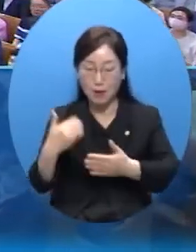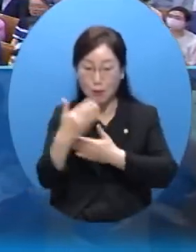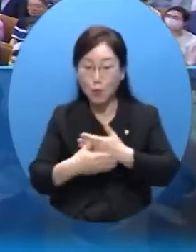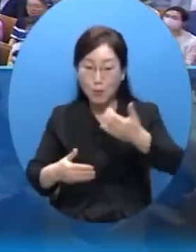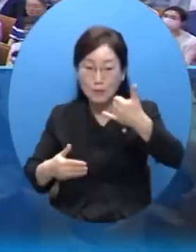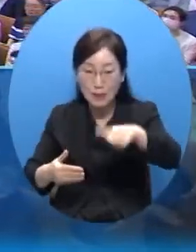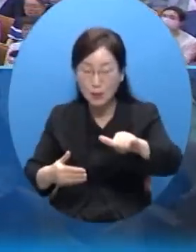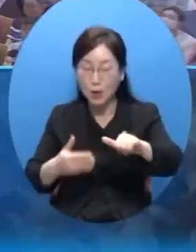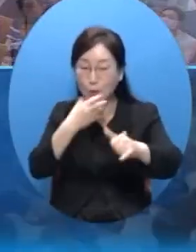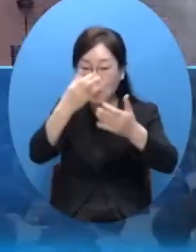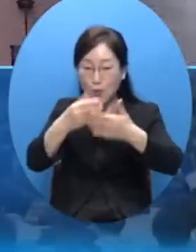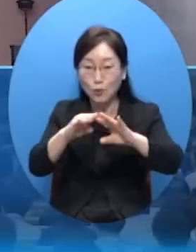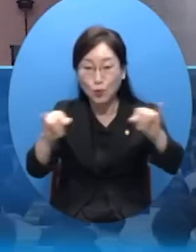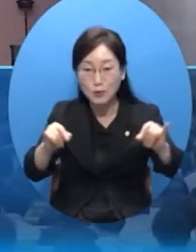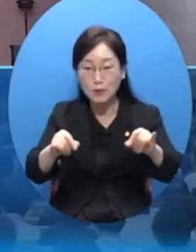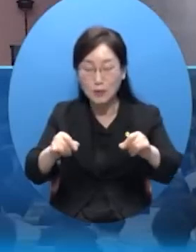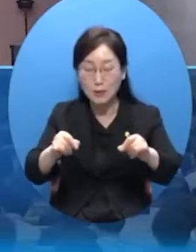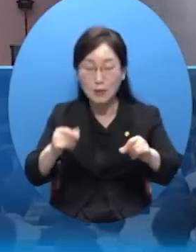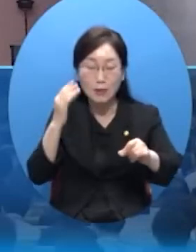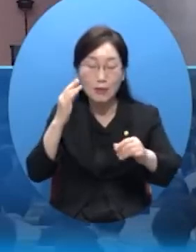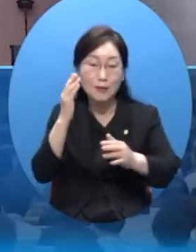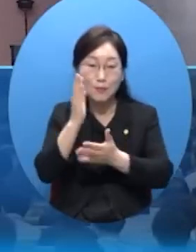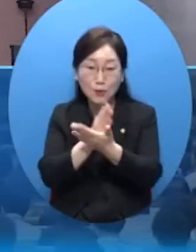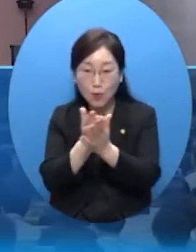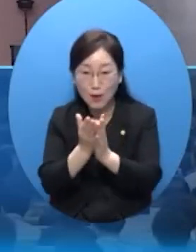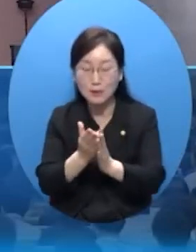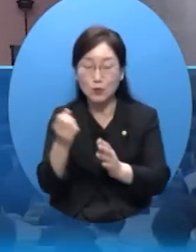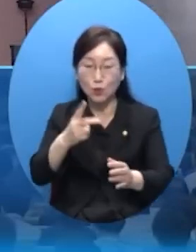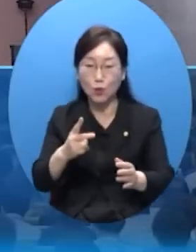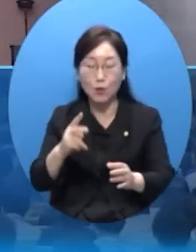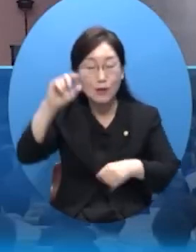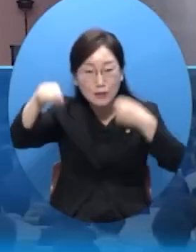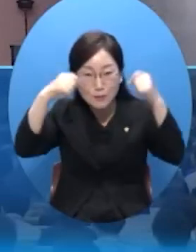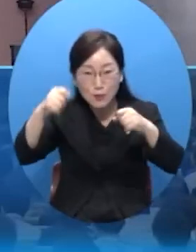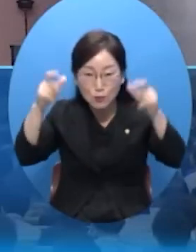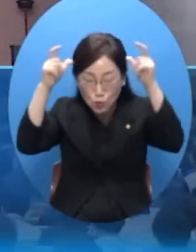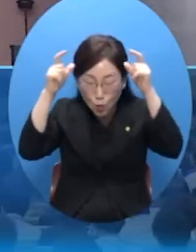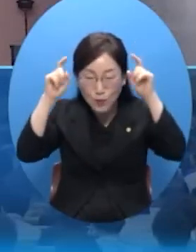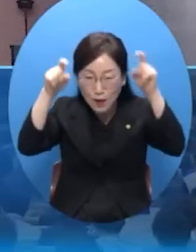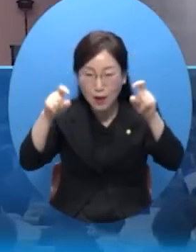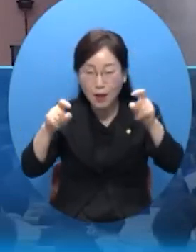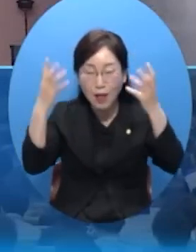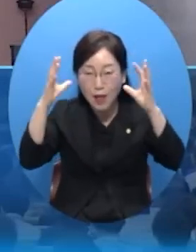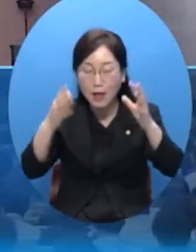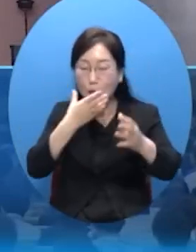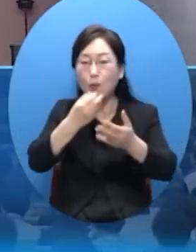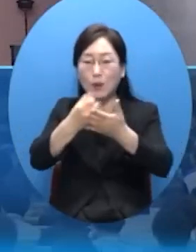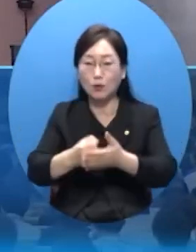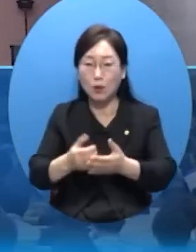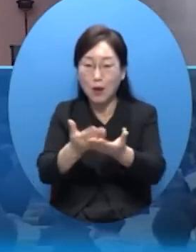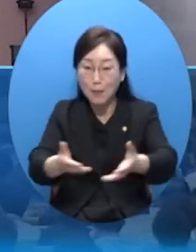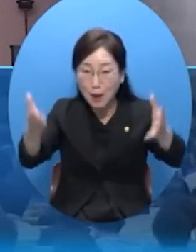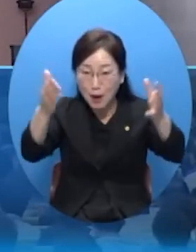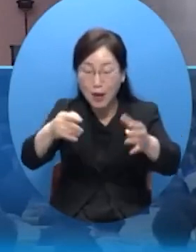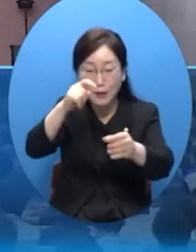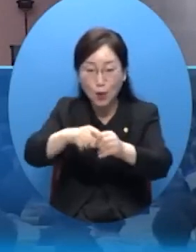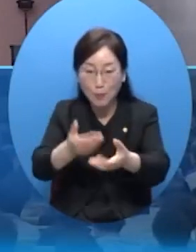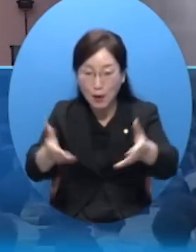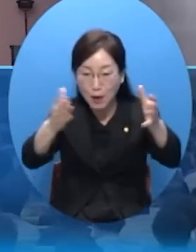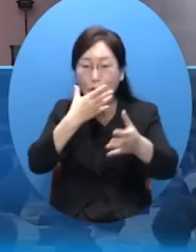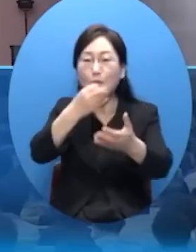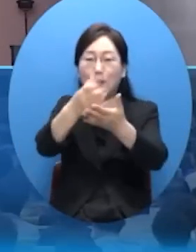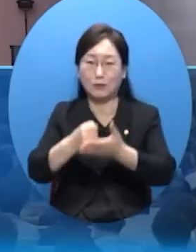자녀와 내 토지의 수환과 내 짐승의 새끼와 소와 양의 새끼가 복을 받을 것이며 내 광주리와 떡반죽 그릇이 복을 받을